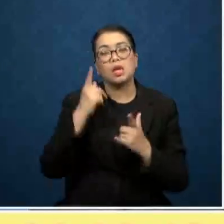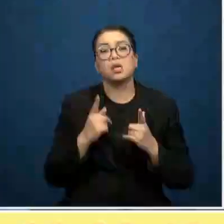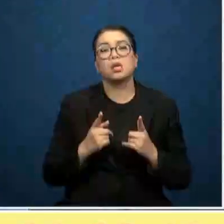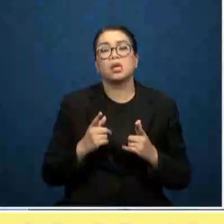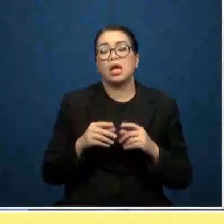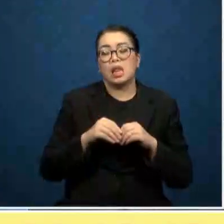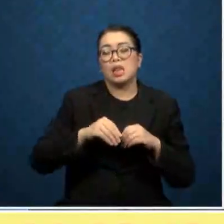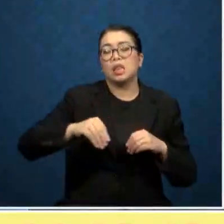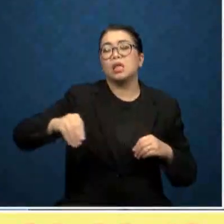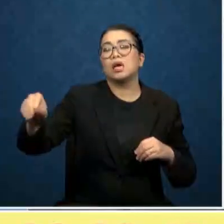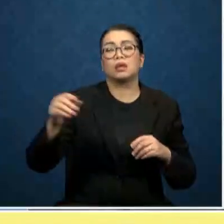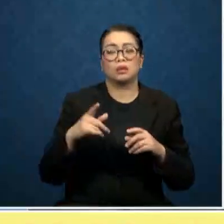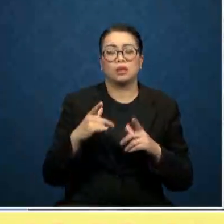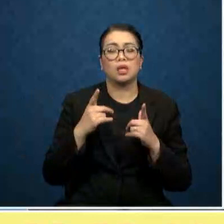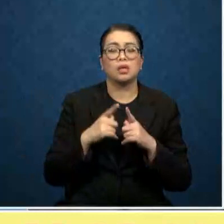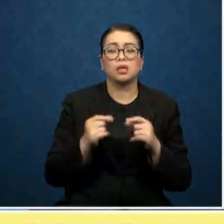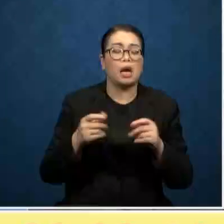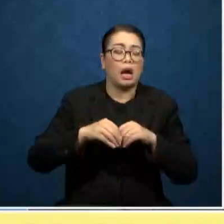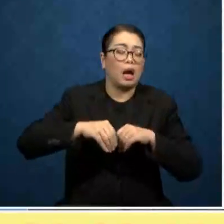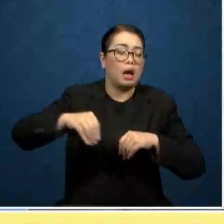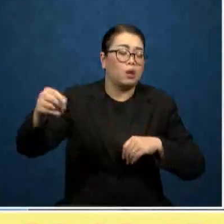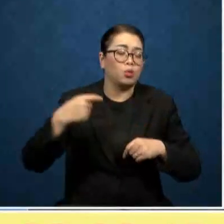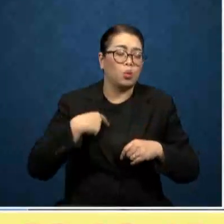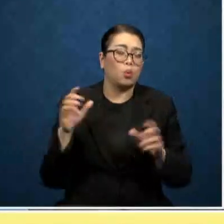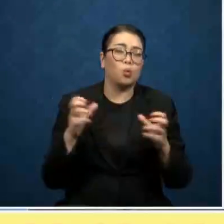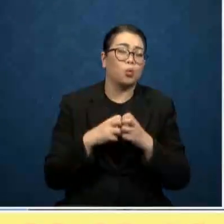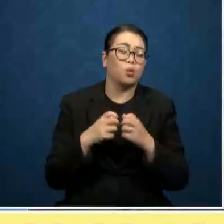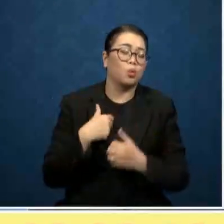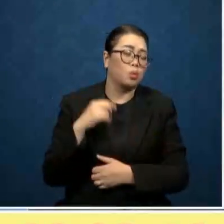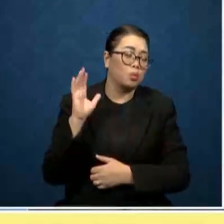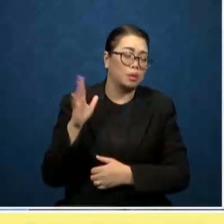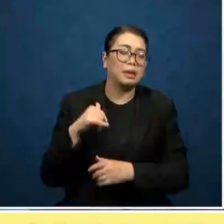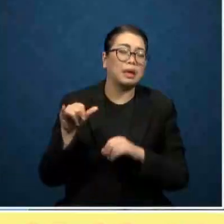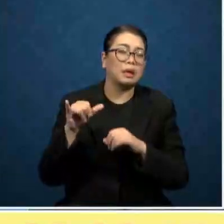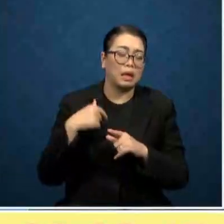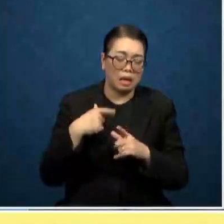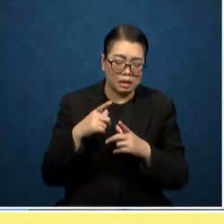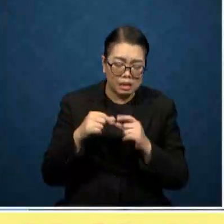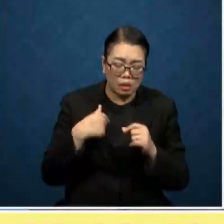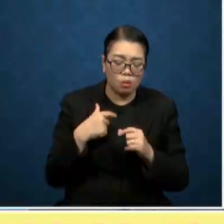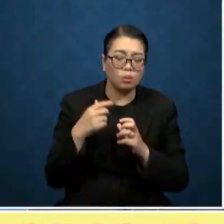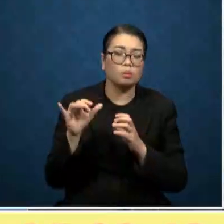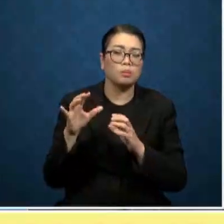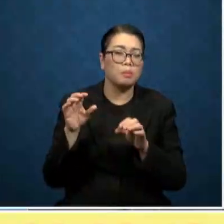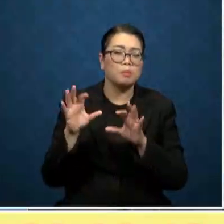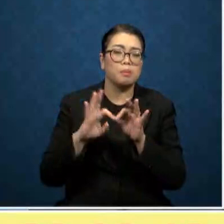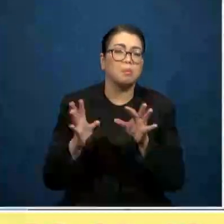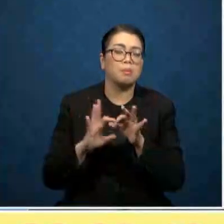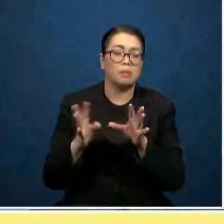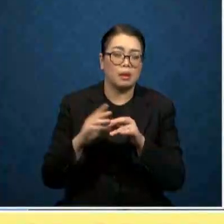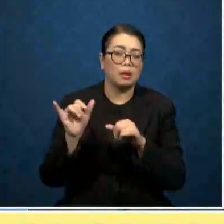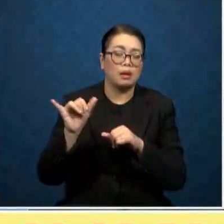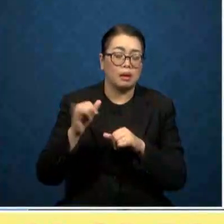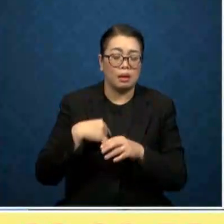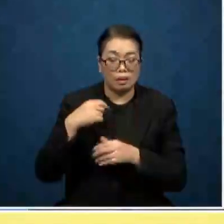มาข้อเสนอแนะของกรรมาธิการมาทั้งหมด 7ข้อผมขออนุญาตเสนอข้อที่ 8ก็แล้วกันครับปัญหาการ